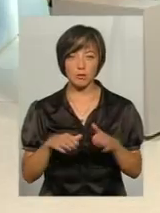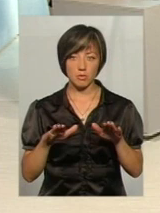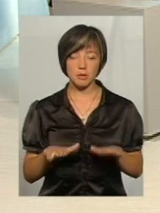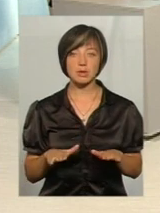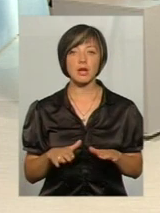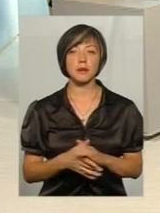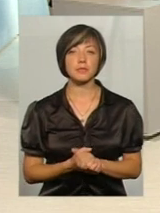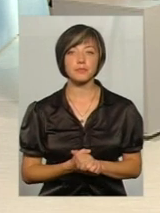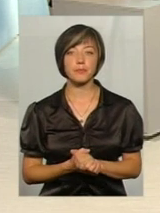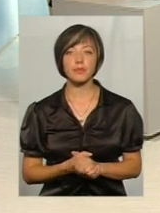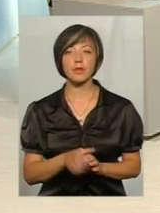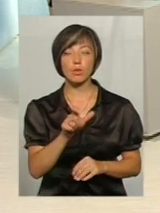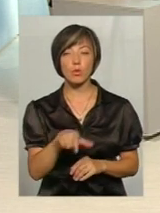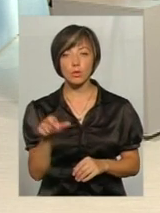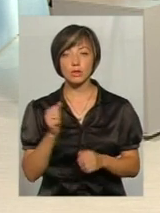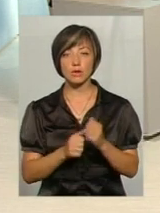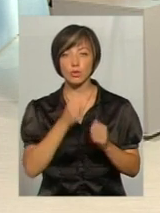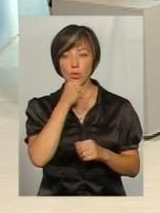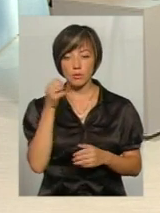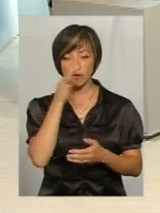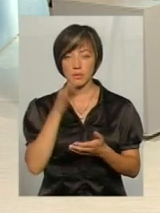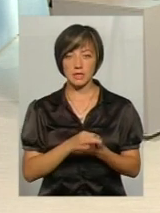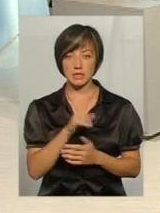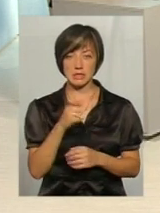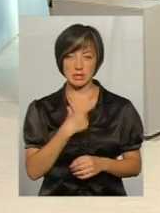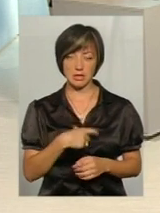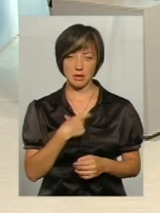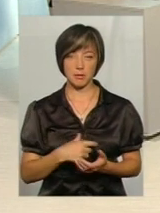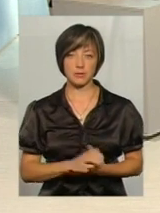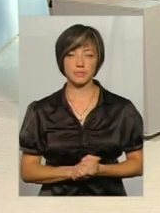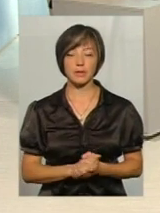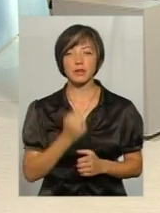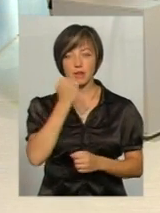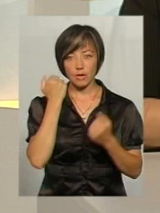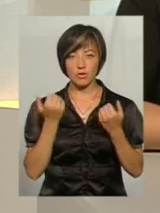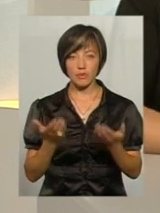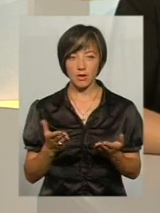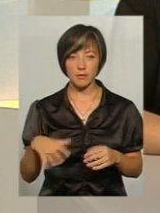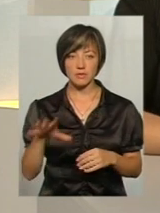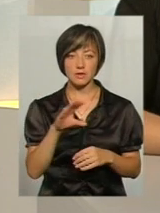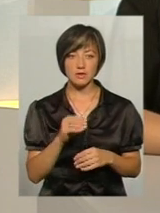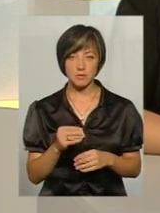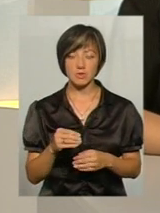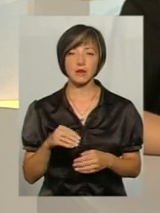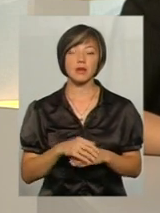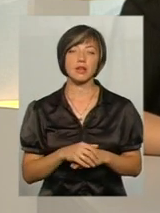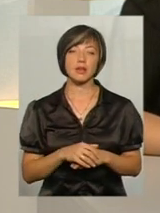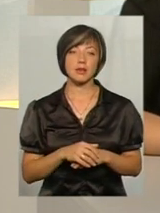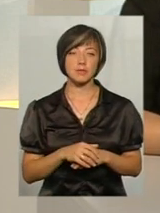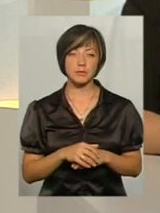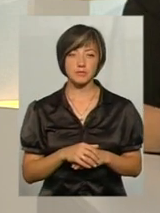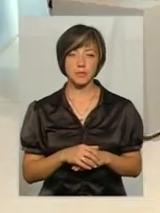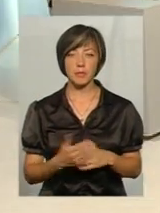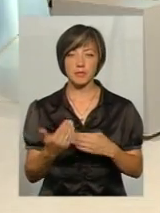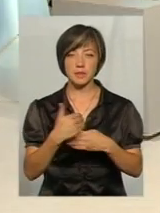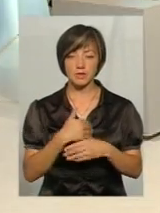Крім того, кожна людина доросла несе відповідальність сама за себе. Дякую, пані Оксано, дякую всім присутнім у цій студії, пані Олена, що